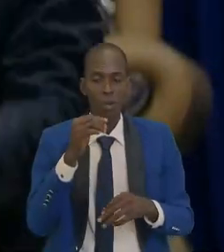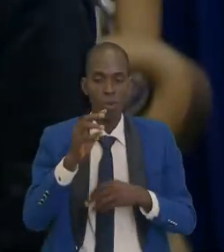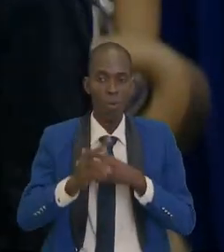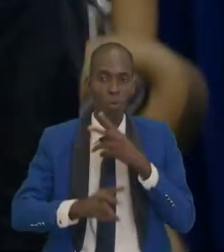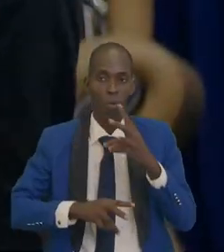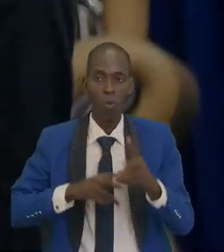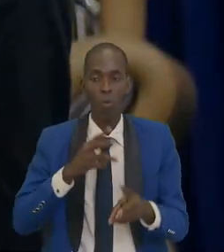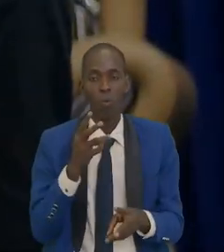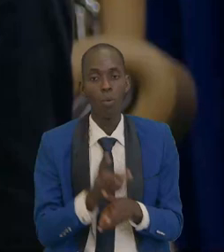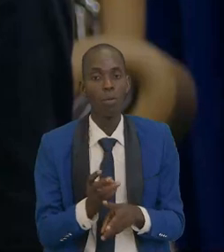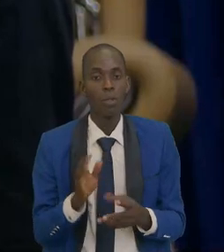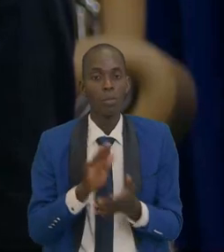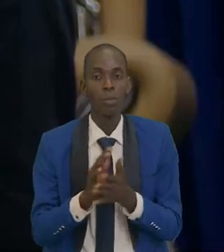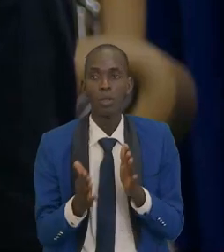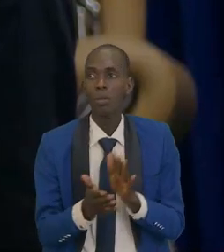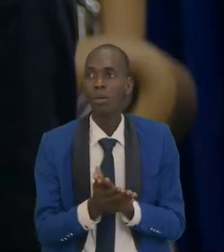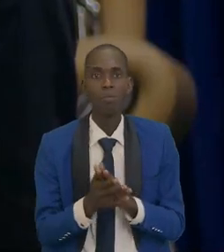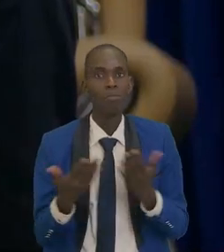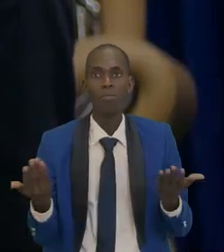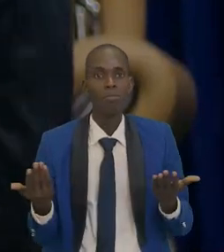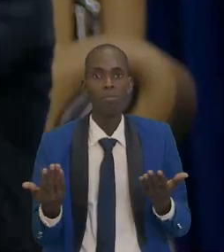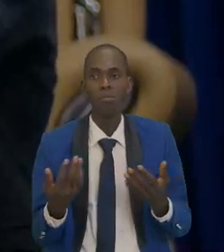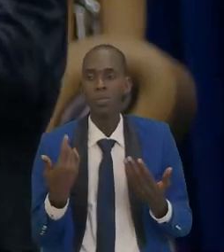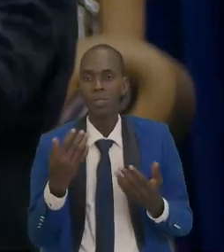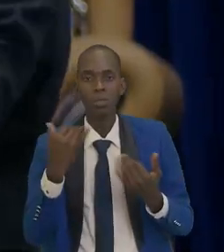Si le monde devient plus civilisé,